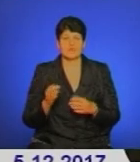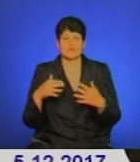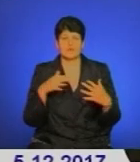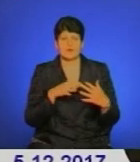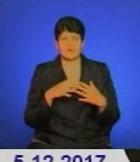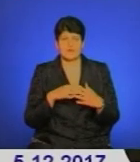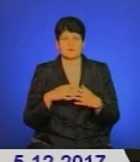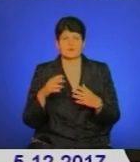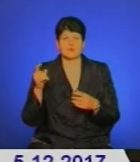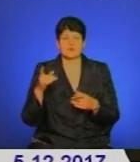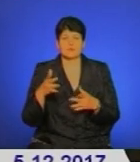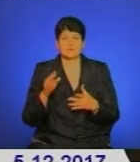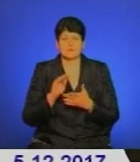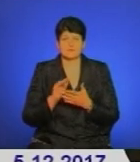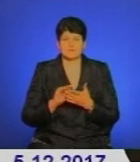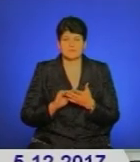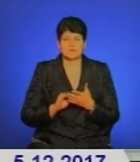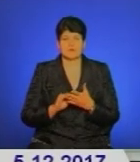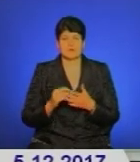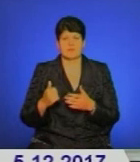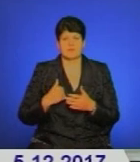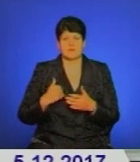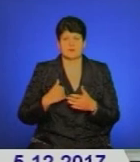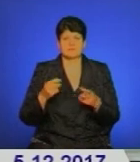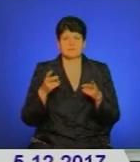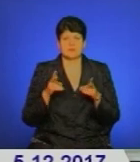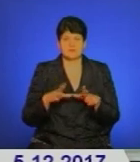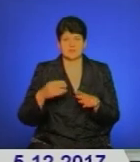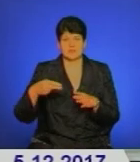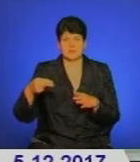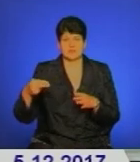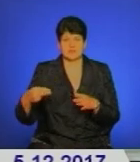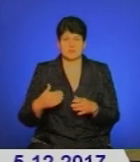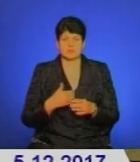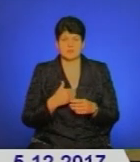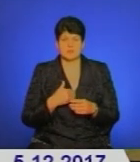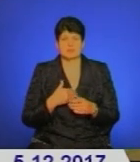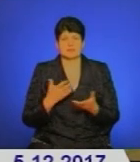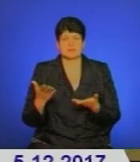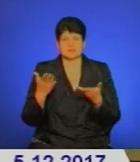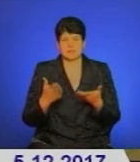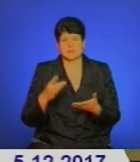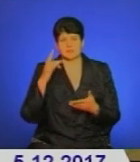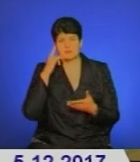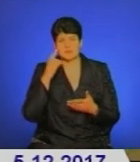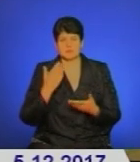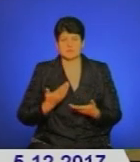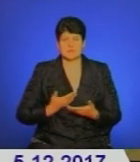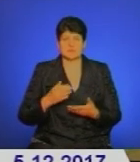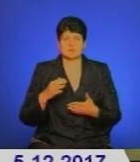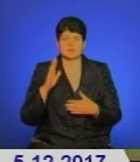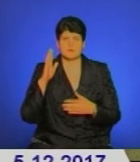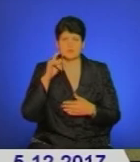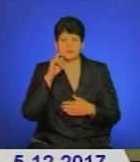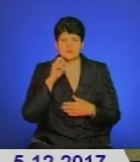затища писав портрети. Воїни-добровольці на зворотах портретів залишили автографи, побажання, заклики, думки про життя та боротьбу за Україну. Художник каже,